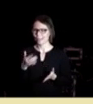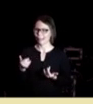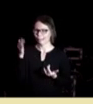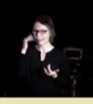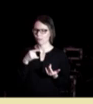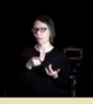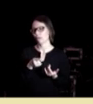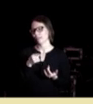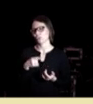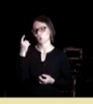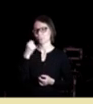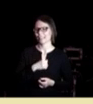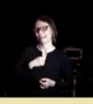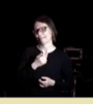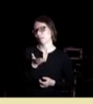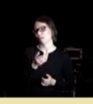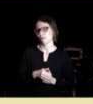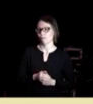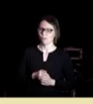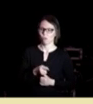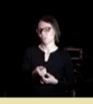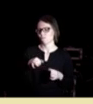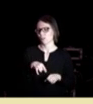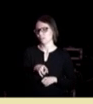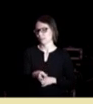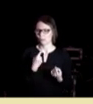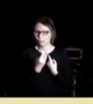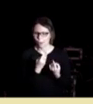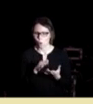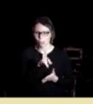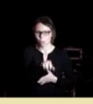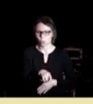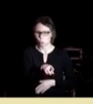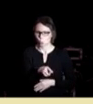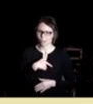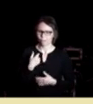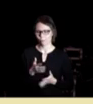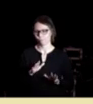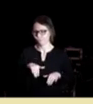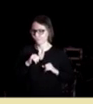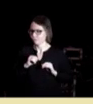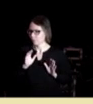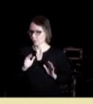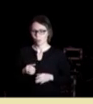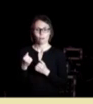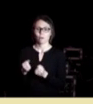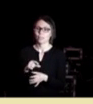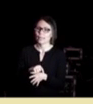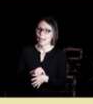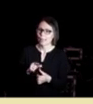tenke, nei, det er noe den psykiske lidelsen. Nei, han er så vanskelig å komme i dialog med. Vi gir oss